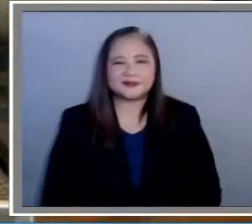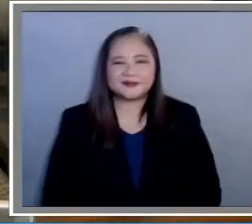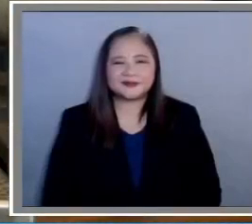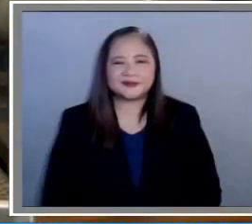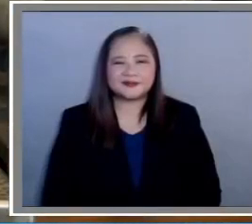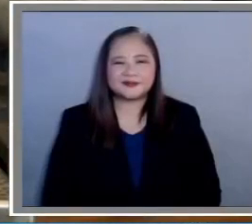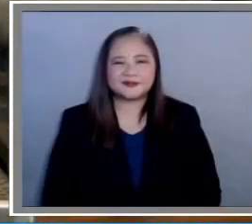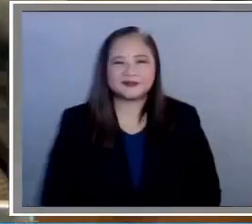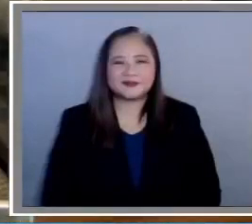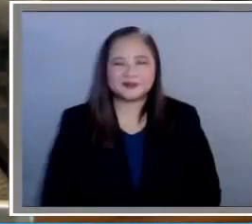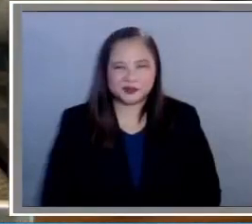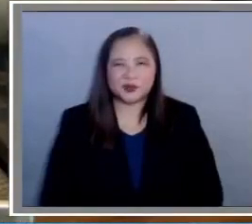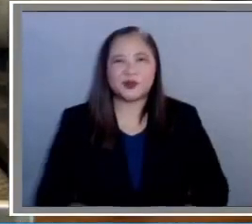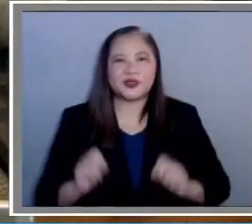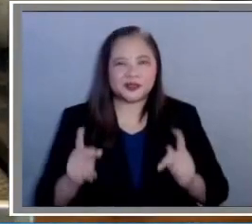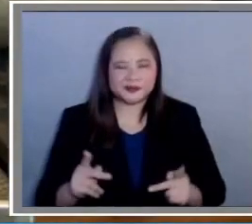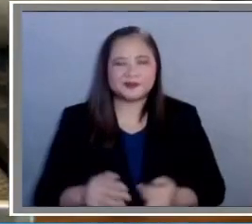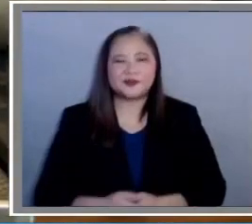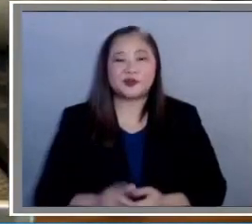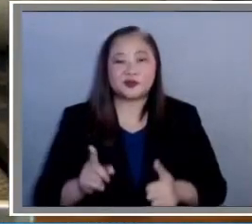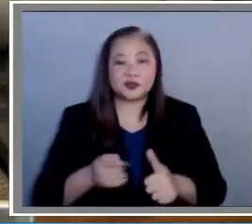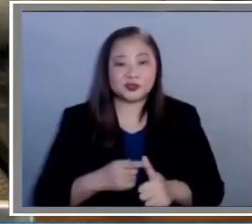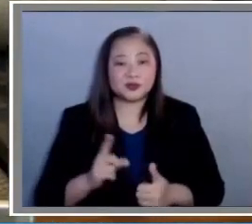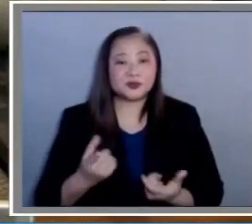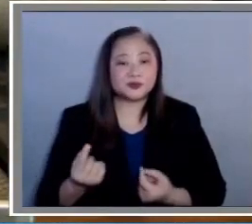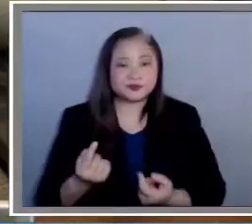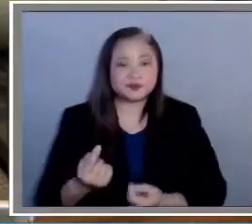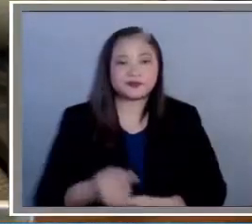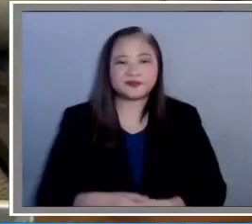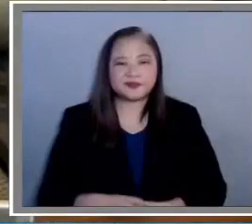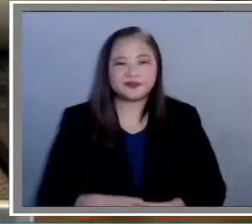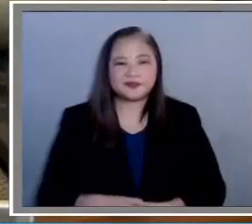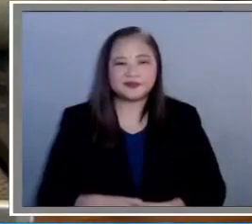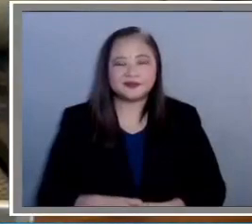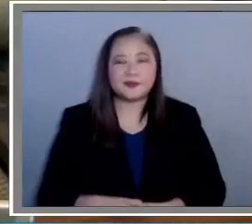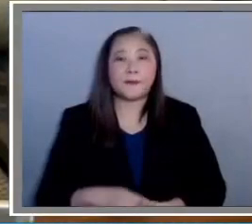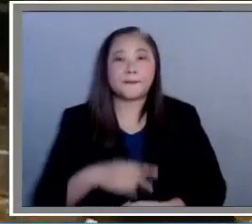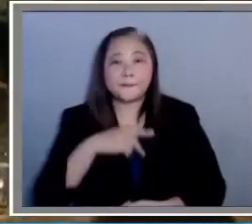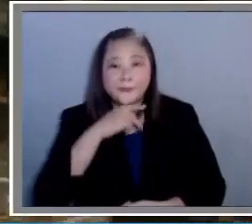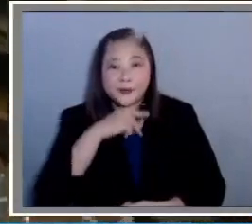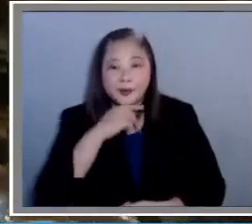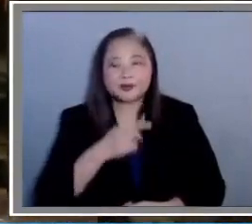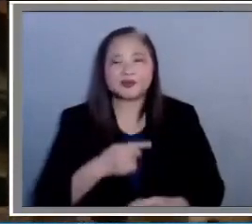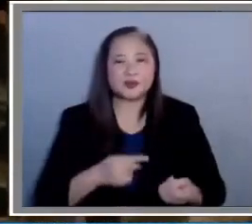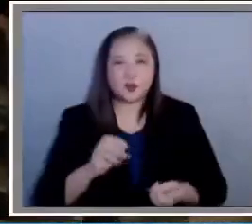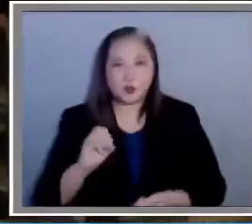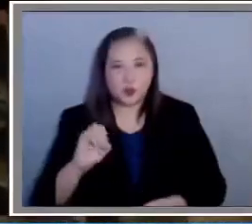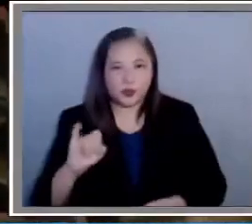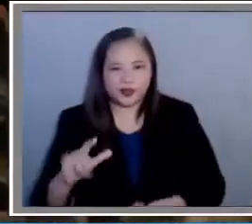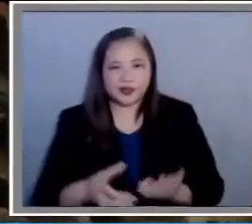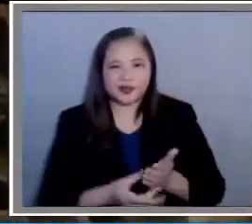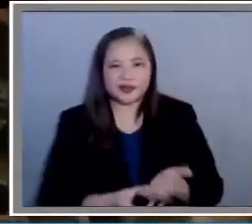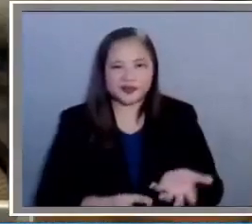Okay, unahin natin ang ating pork. Mantika. Yun.